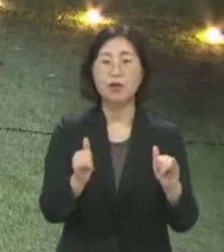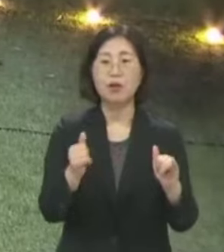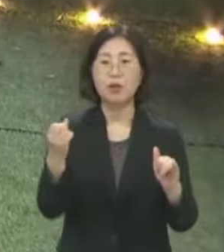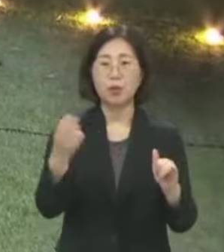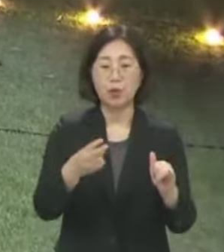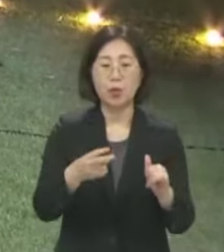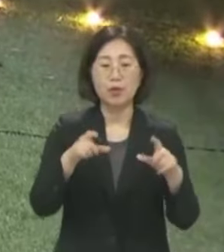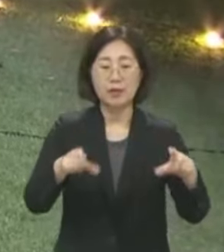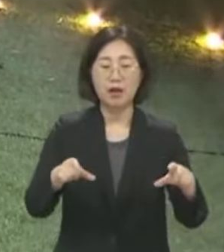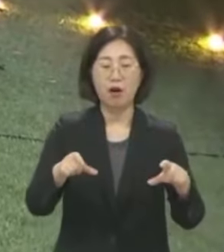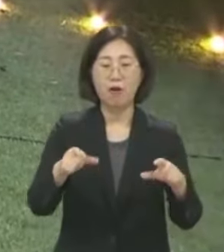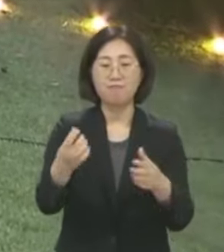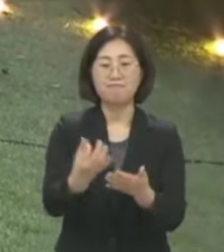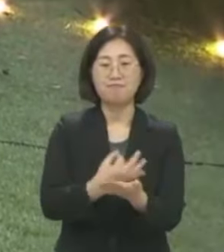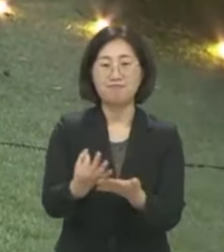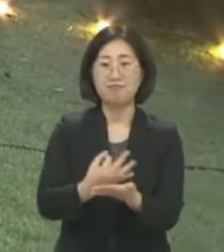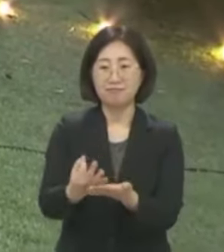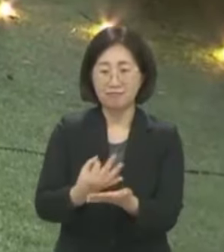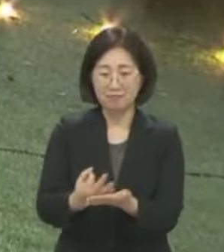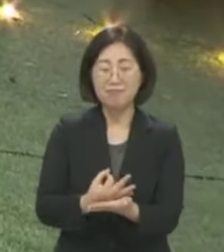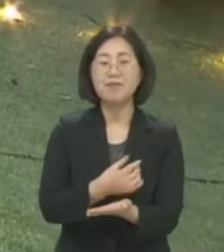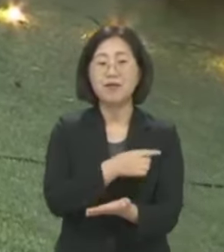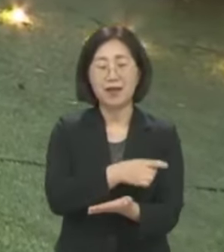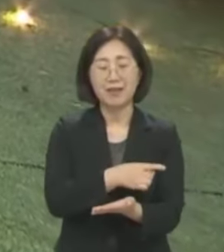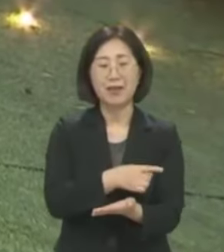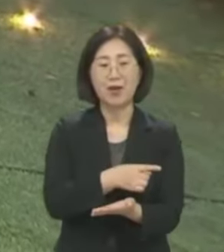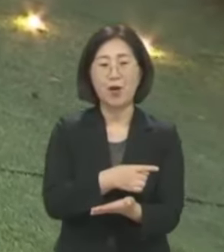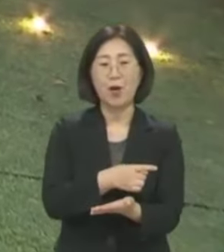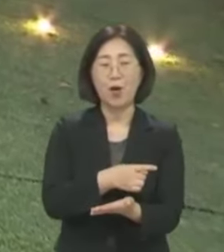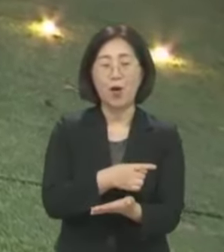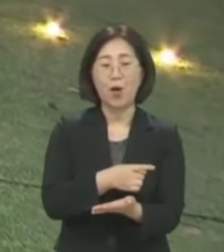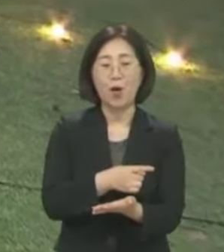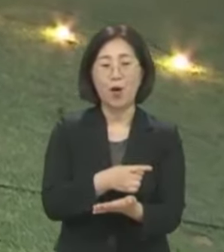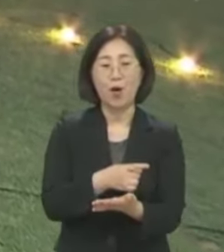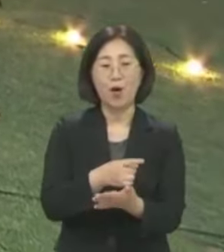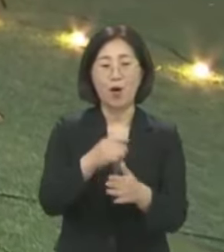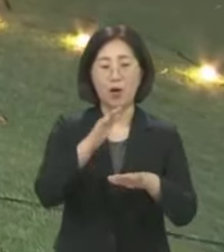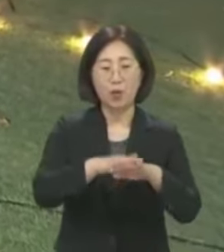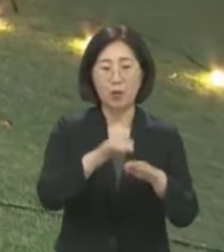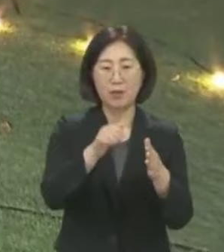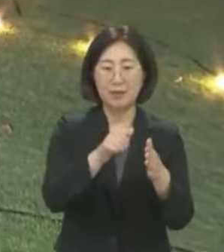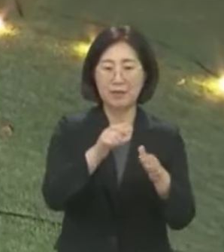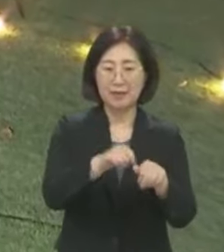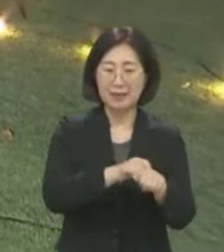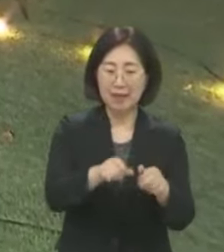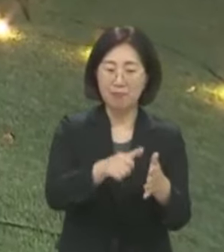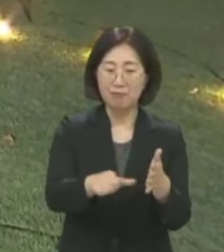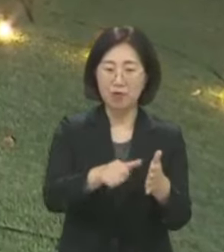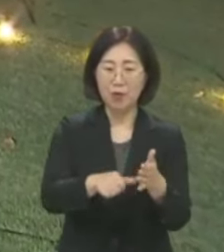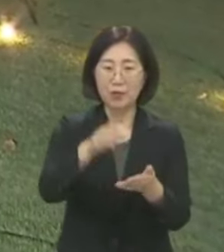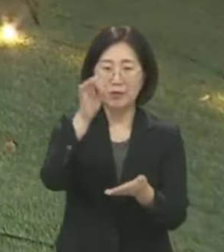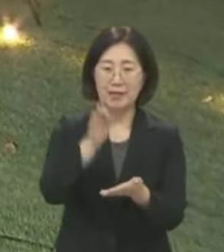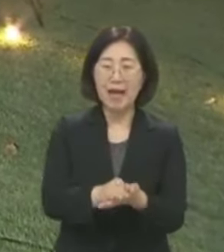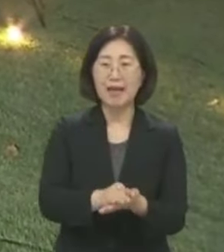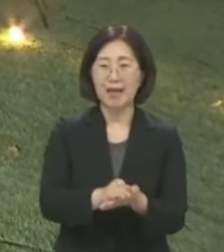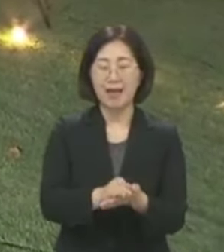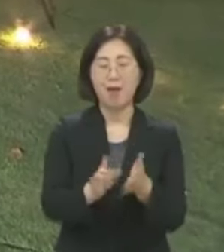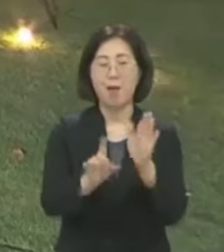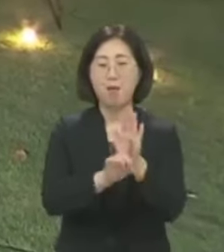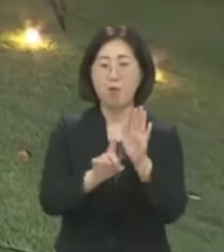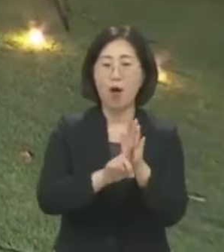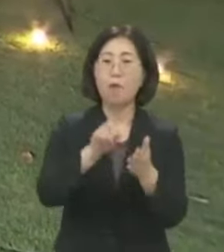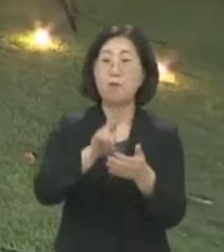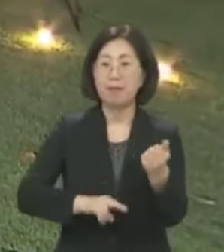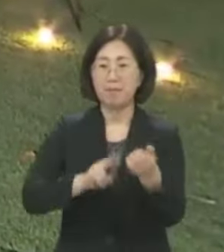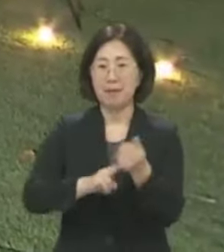지역 경제를 활성화시키면서 그분들이 다양한 어떤 그 농특산물도 판매도 하고 저렴하게 또 홍보도 할 수 있는 그런